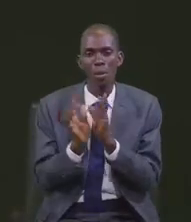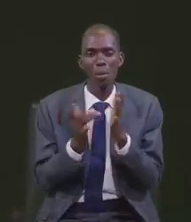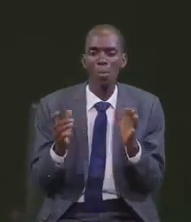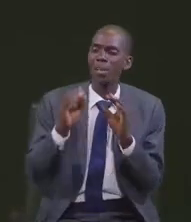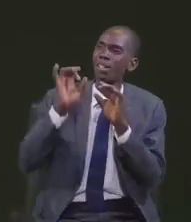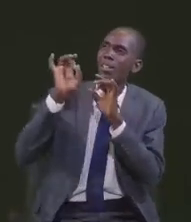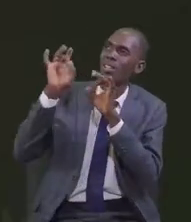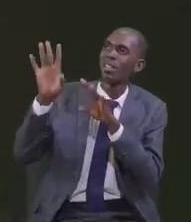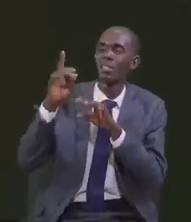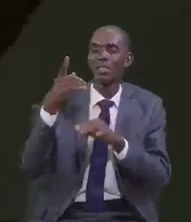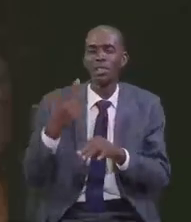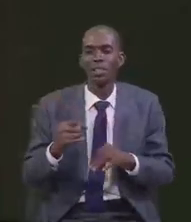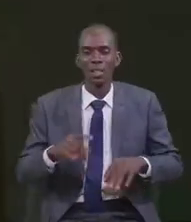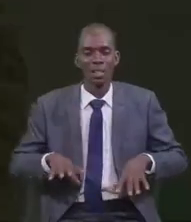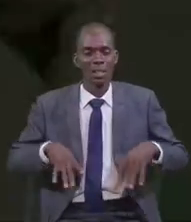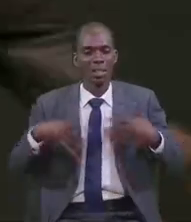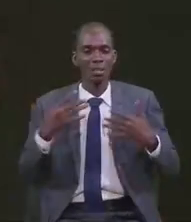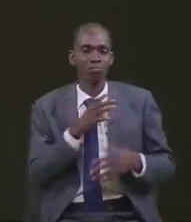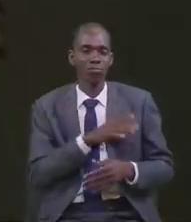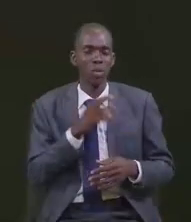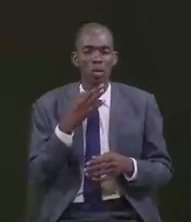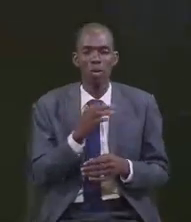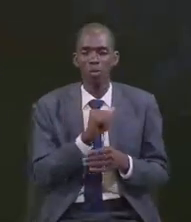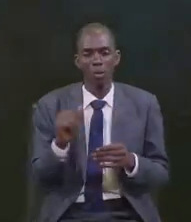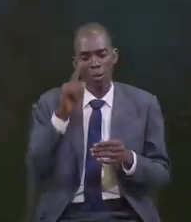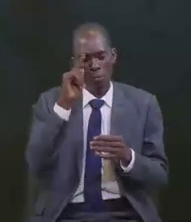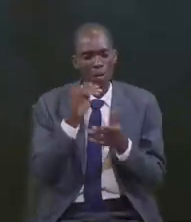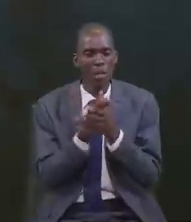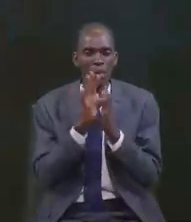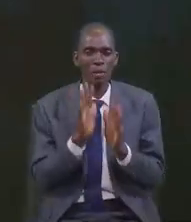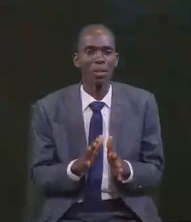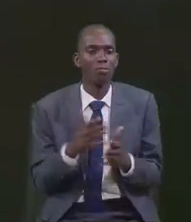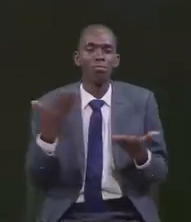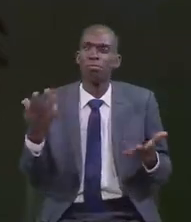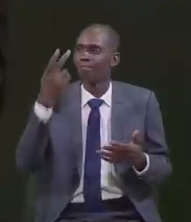du croyant, car l'affection de la chair est inimitié contre Dieu. Les